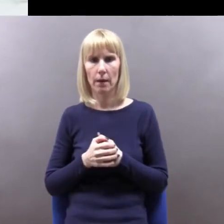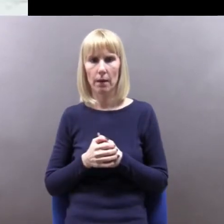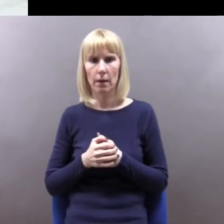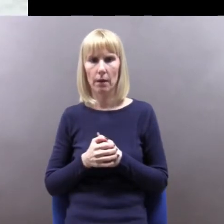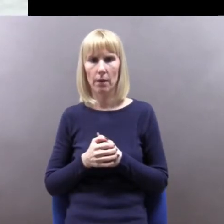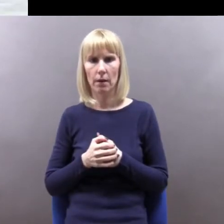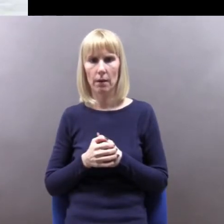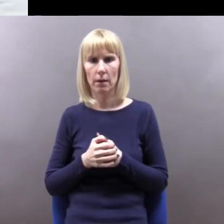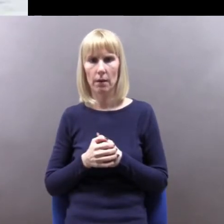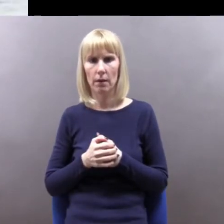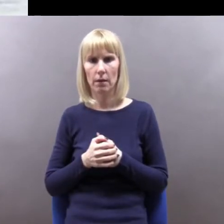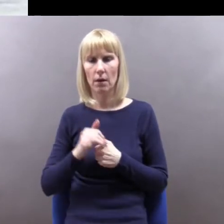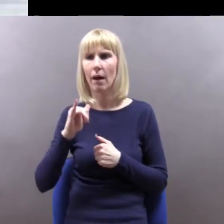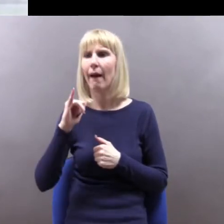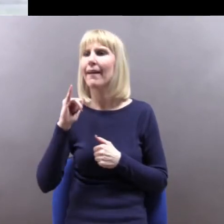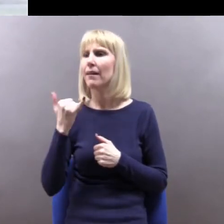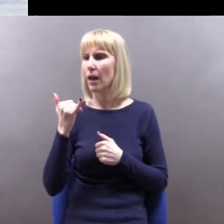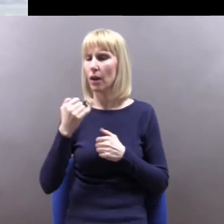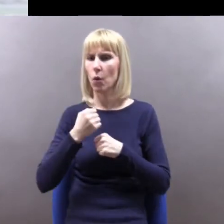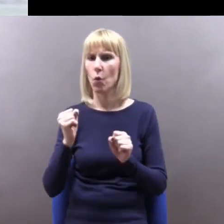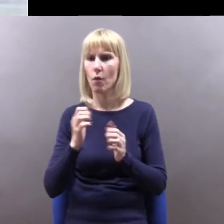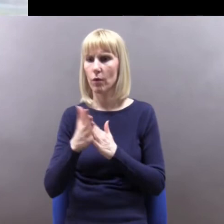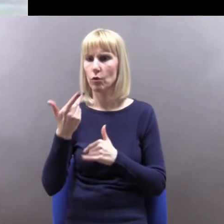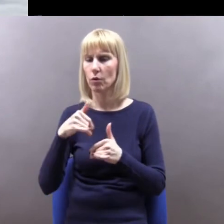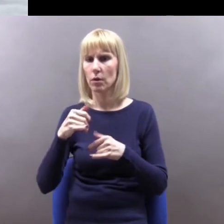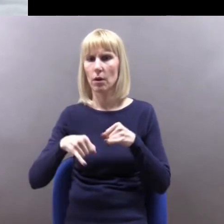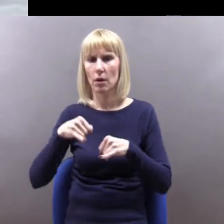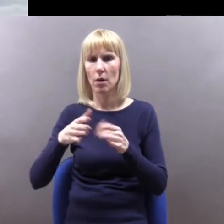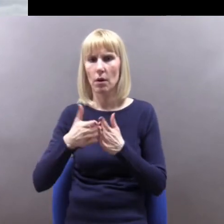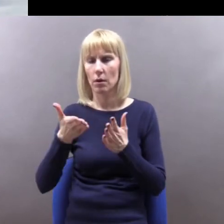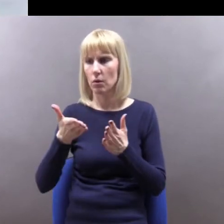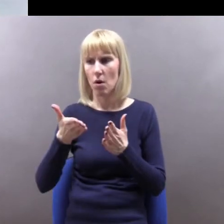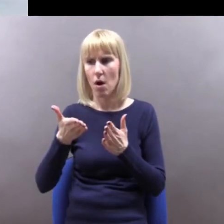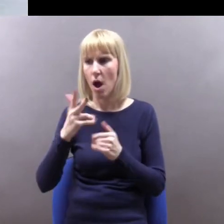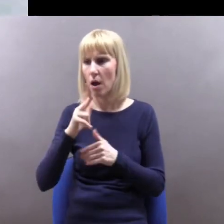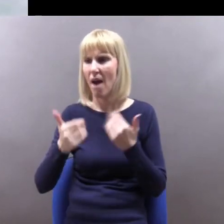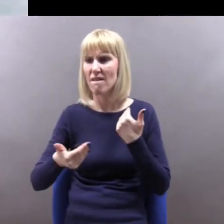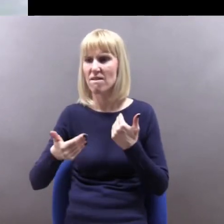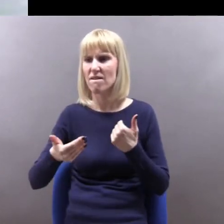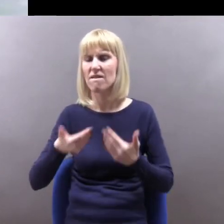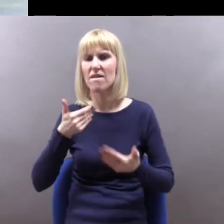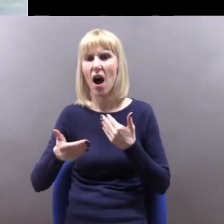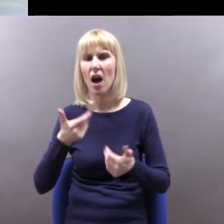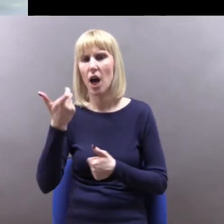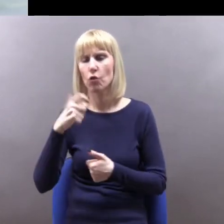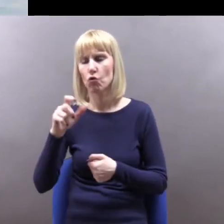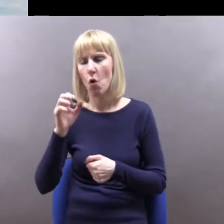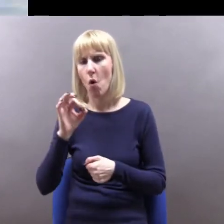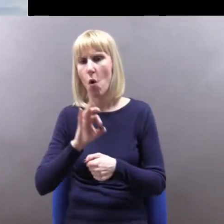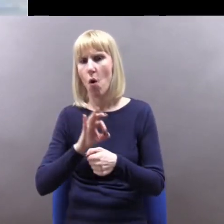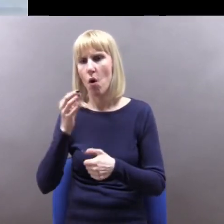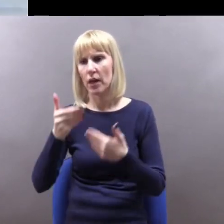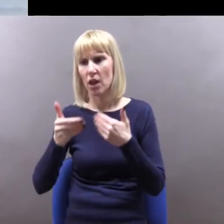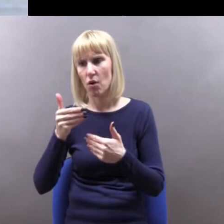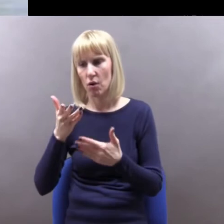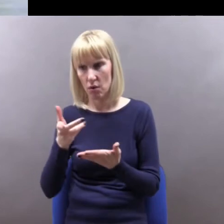jak uwolnić kulawego, ważącego 100 kg z platformy w połowie schodów. I